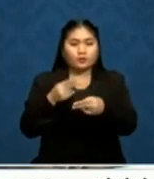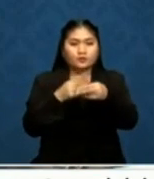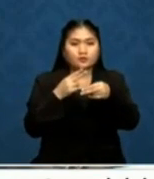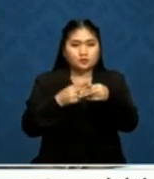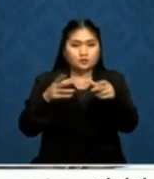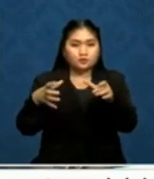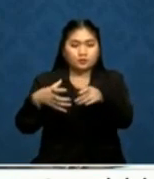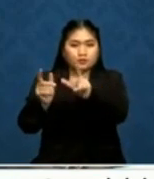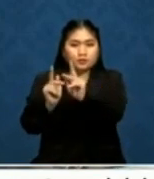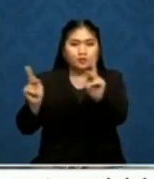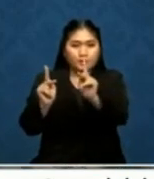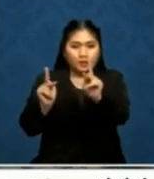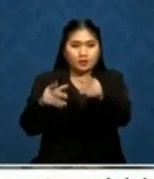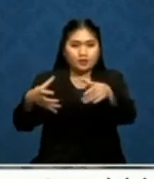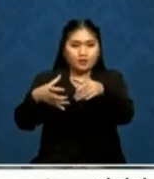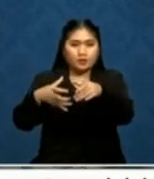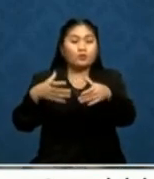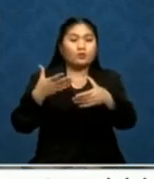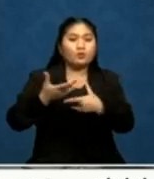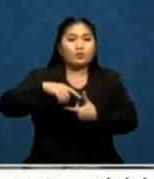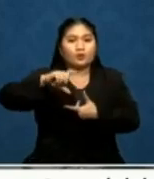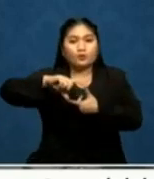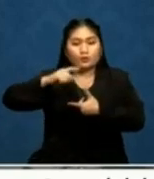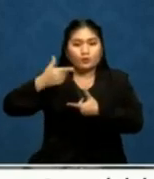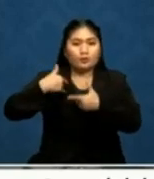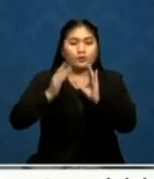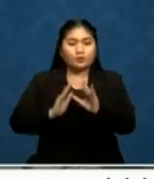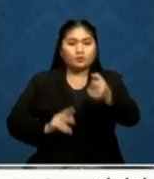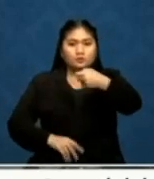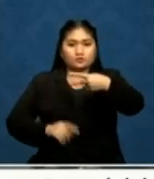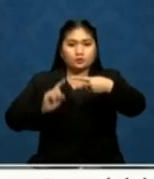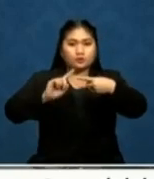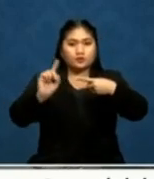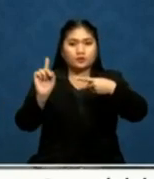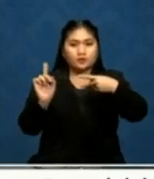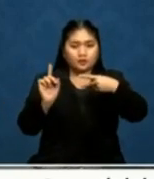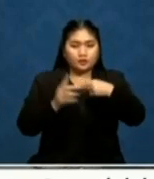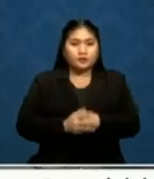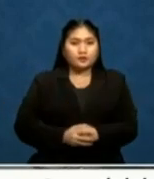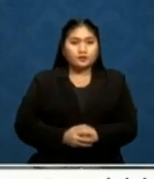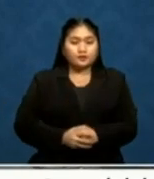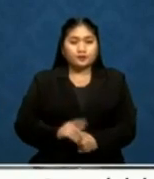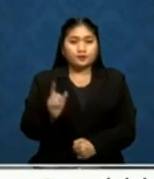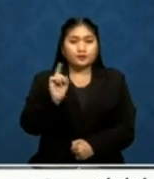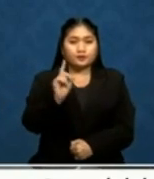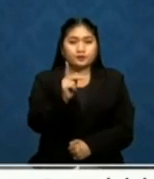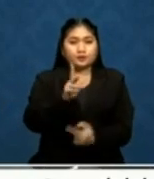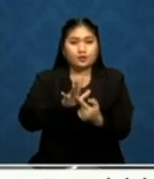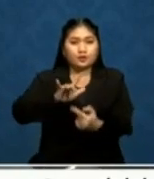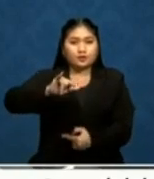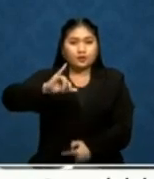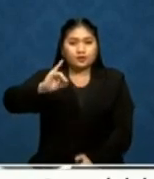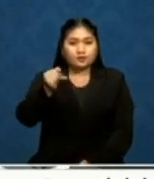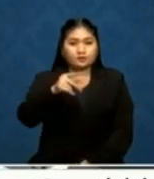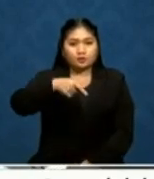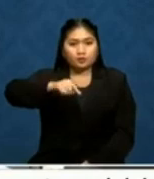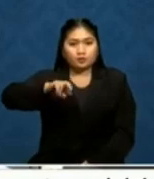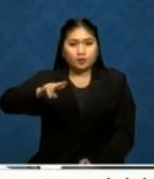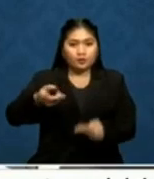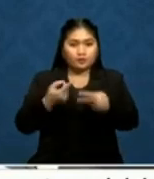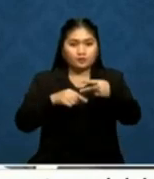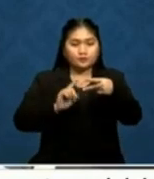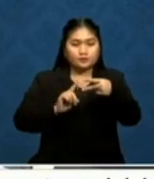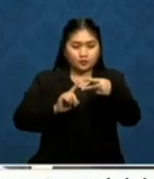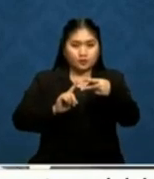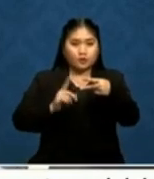ายชื่อกรรมธิการในสัดส่วนของพรรคพลังประชารัฐจำนวน2ท่านครับ1คุณกัญจพรวงเวไน2